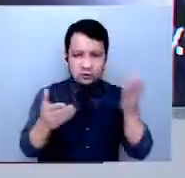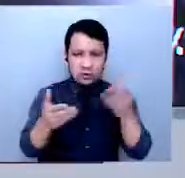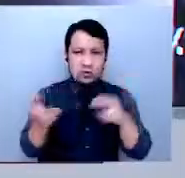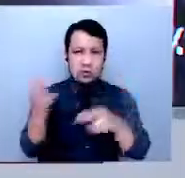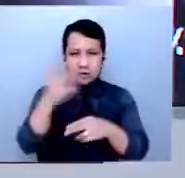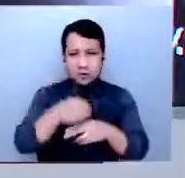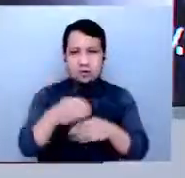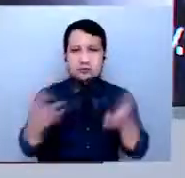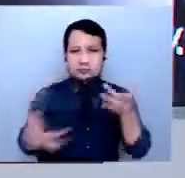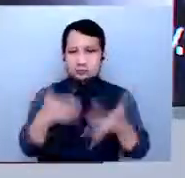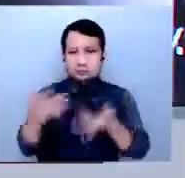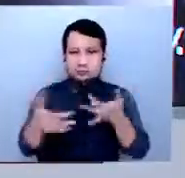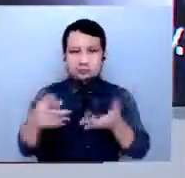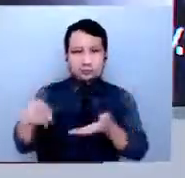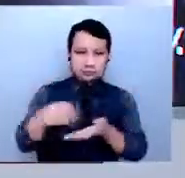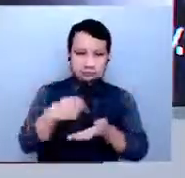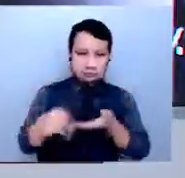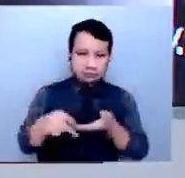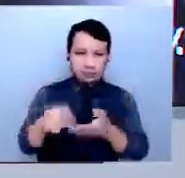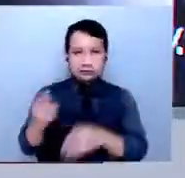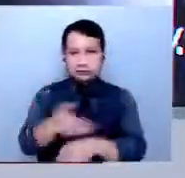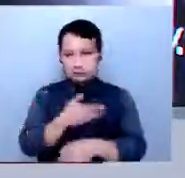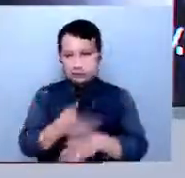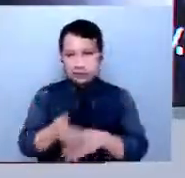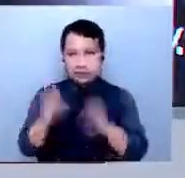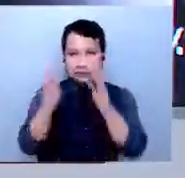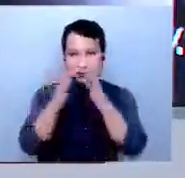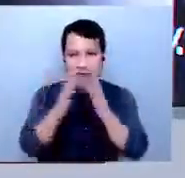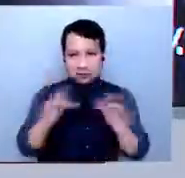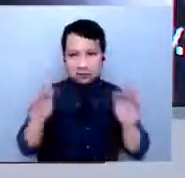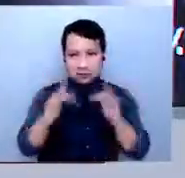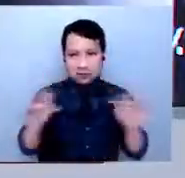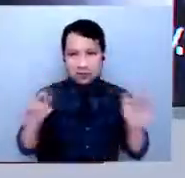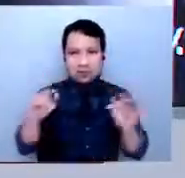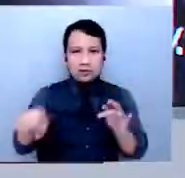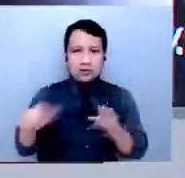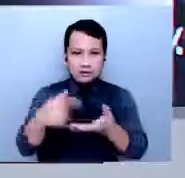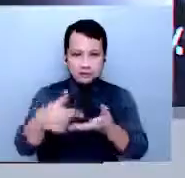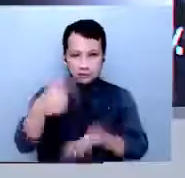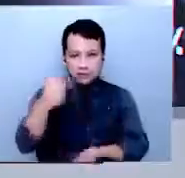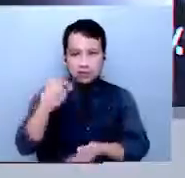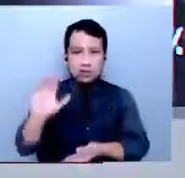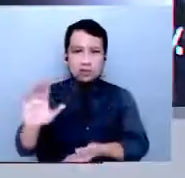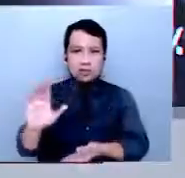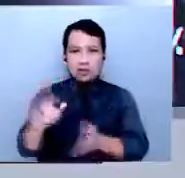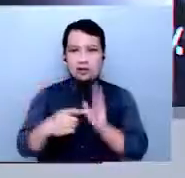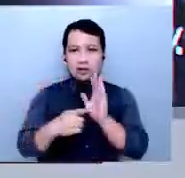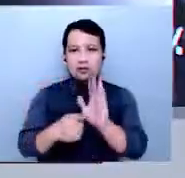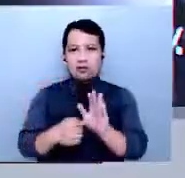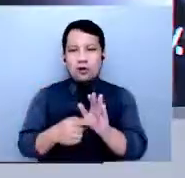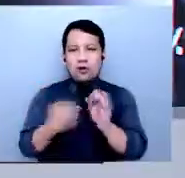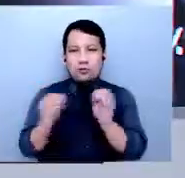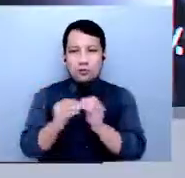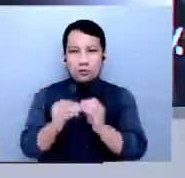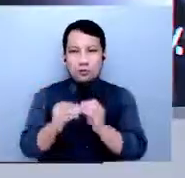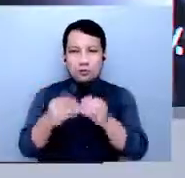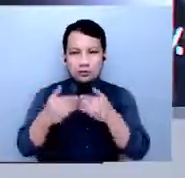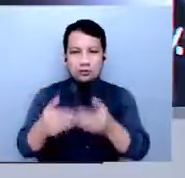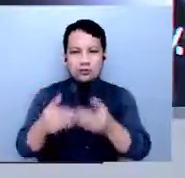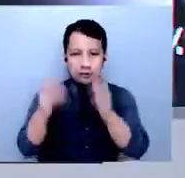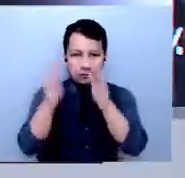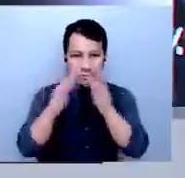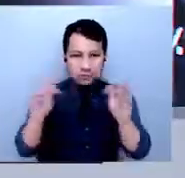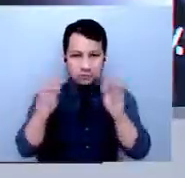Nakadagdag sigla pa ang sayawan at kantahan sa pista. Umaasa ang Tarlac Heritage Foundation na magiging daan ng festival sa